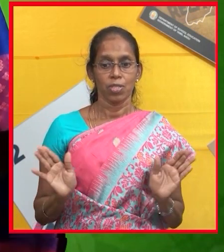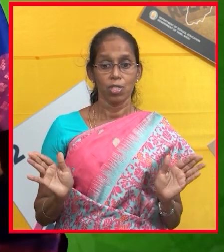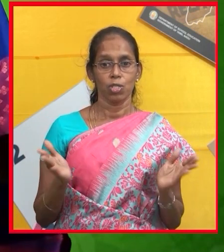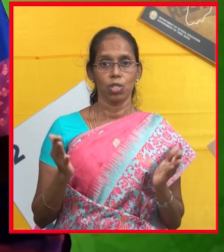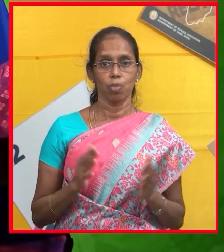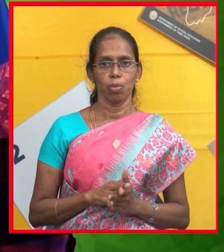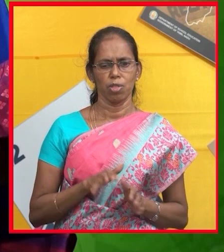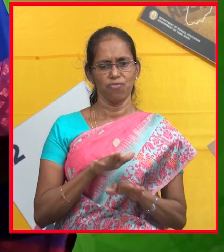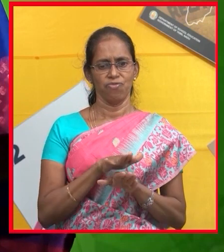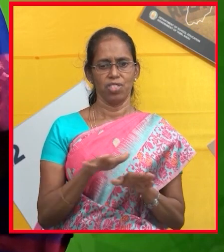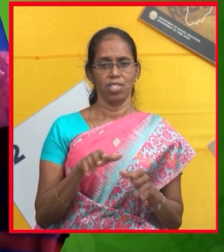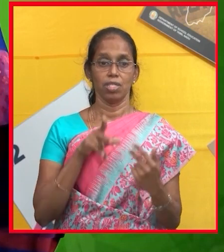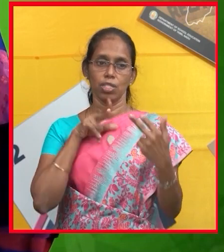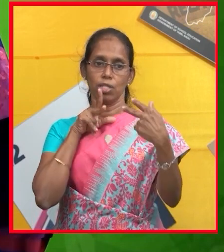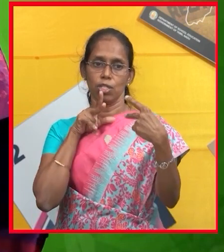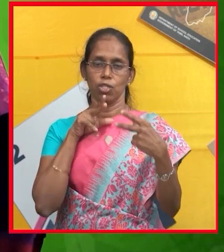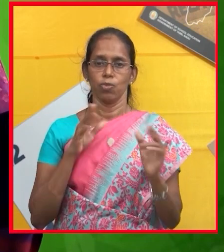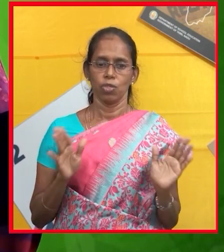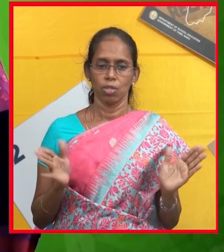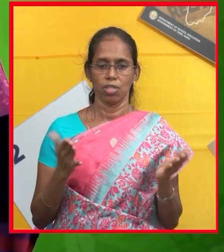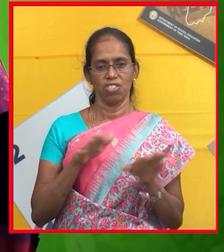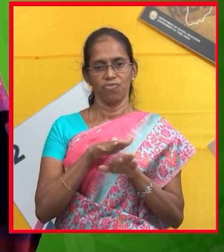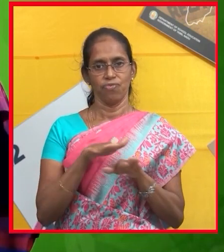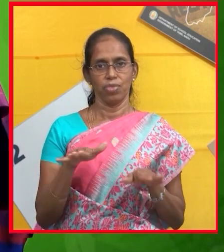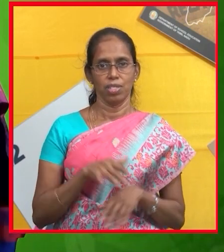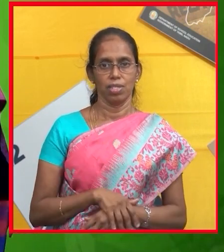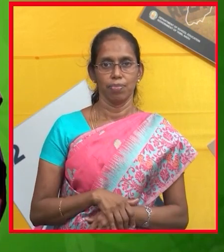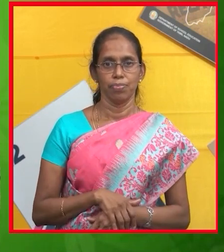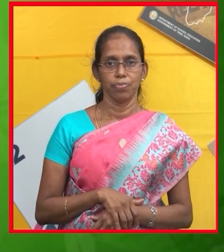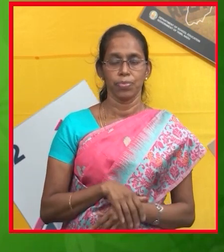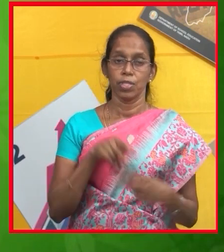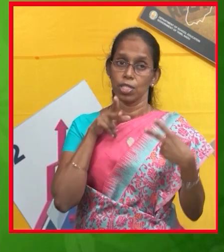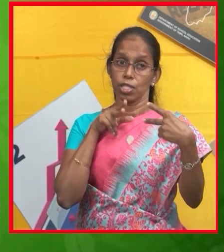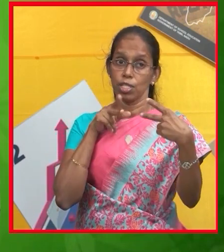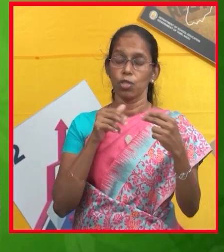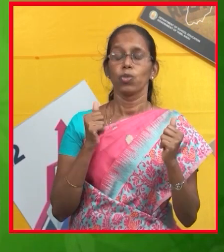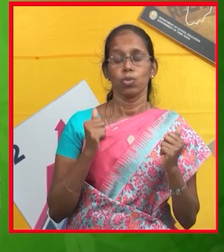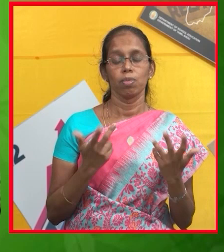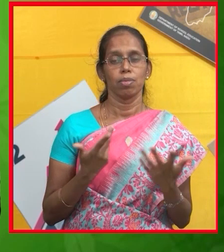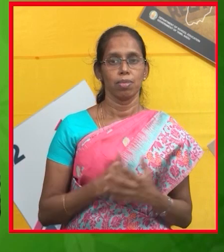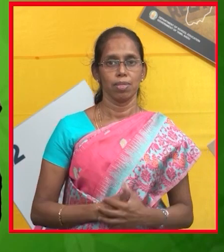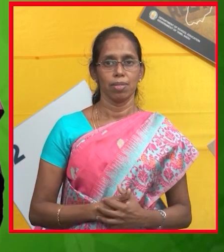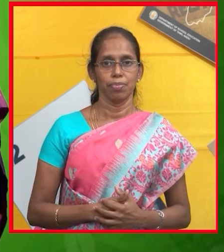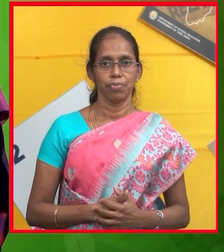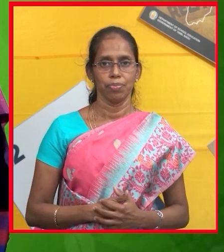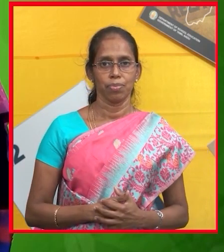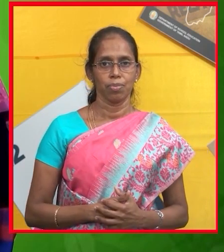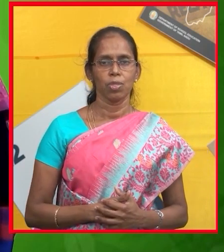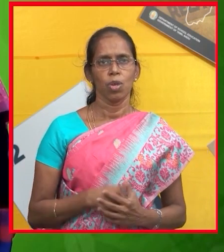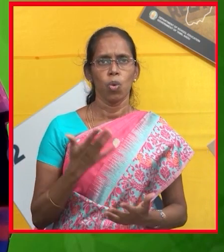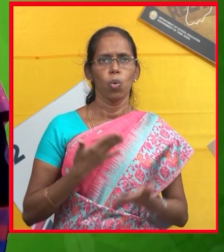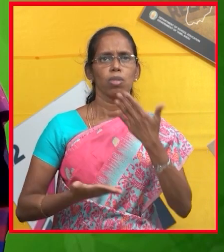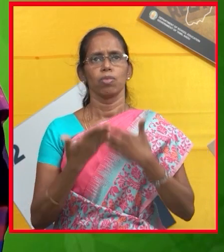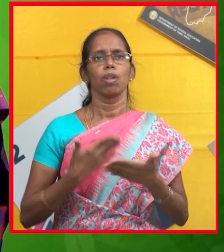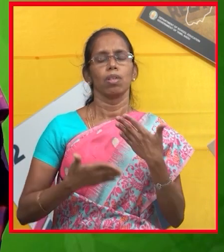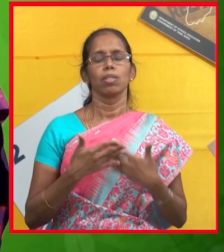அந்த பார்ட்டோட முடித்தோம். நம்ம இப்போ அந்த இன்டர்வியூ எப்படி நடக்குது அப்படின்னு பார்க்க போகிறோம். அதுலேருந்து என்னென்ன